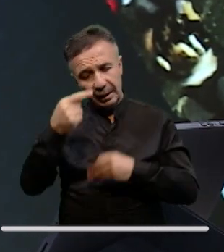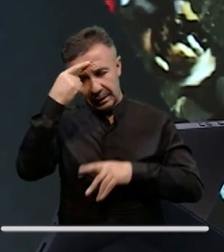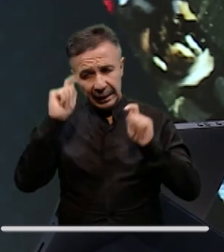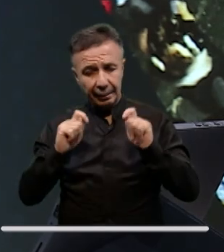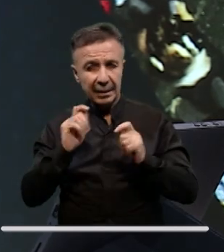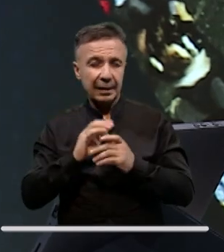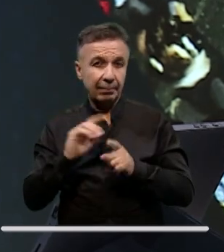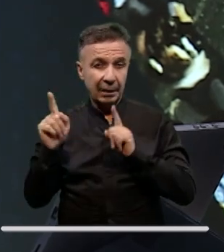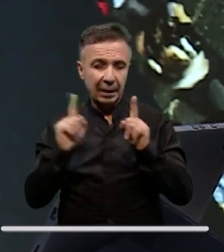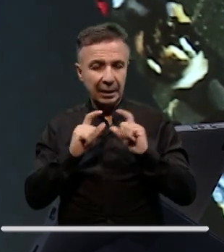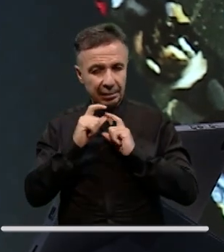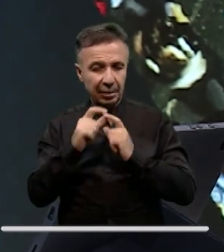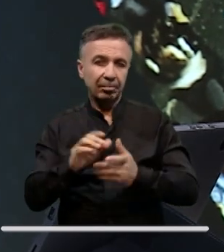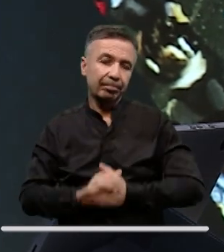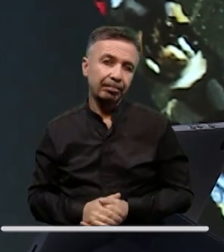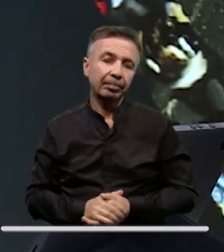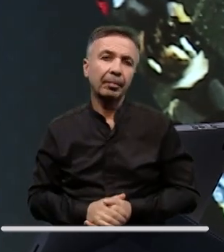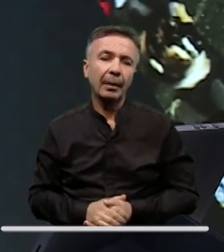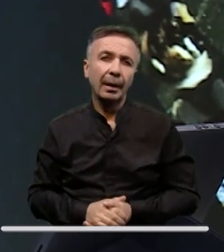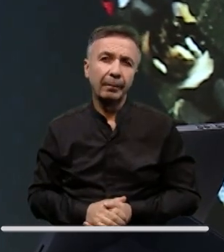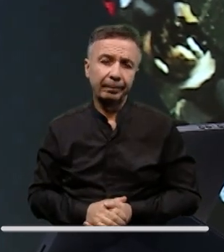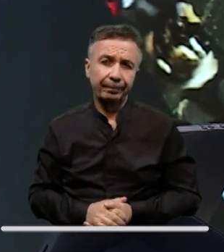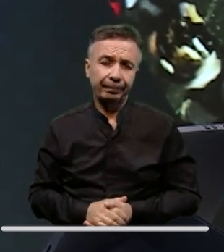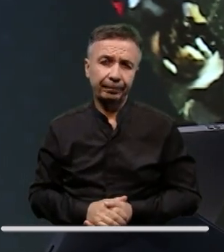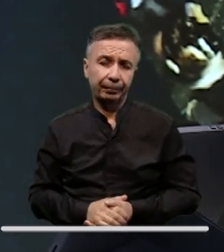istiyorum biz bu sosyal medya sorularını